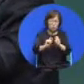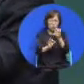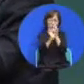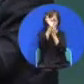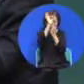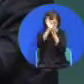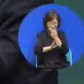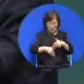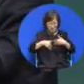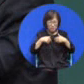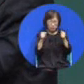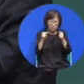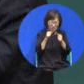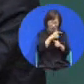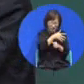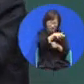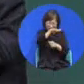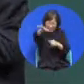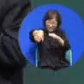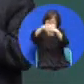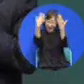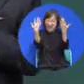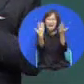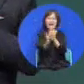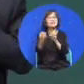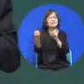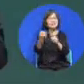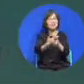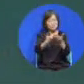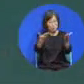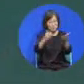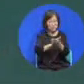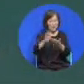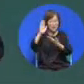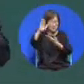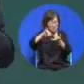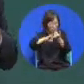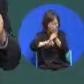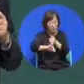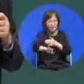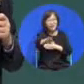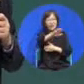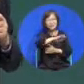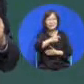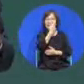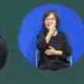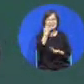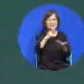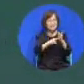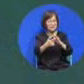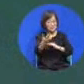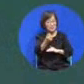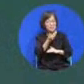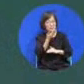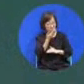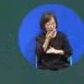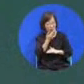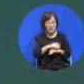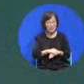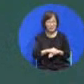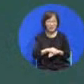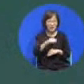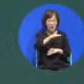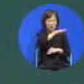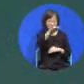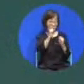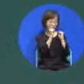east, west, north, and south. 앞으로 여러분한테 증거 보일 겁니다. I will show you the evidence. 여러분이 어디냐 따라서 하나님이 응답을 가지고